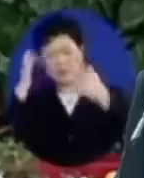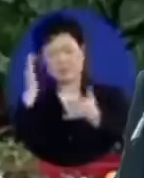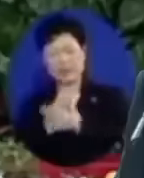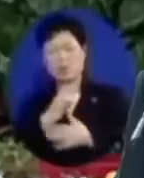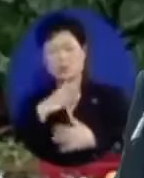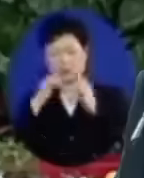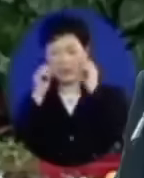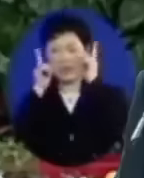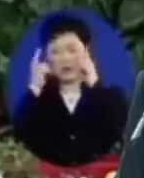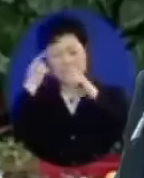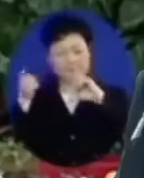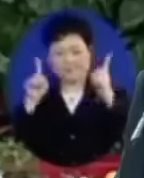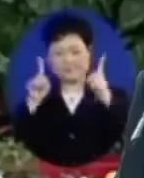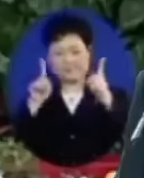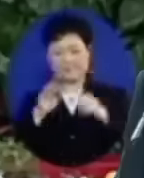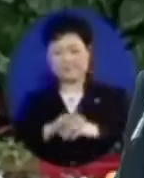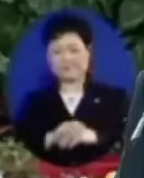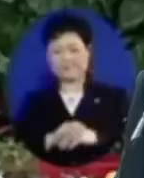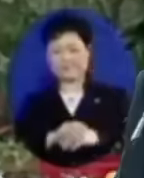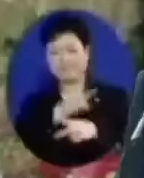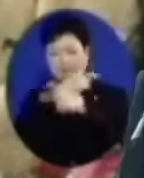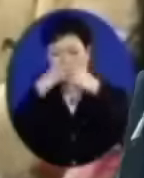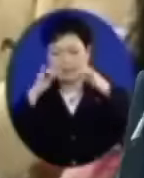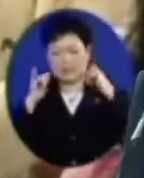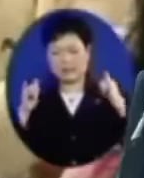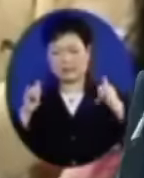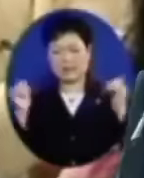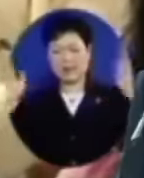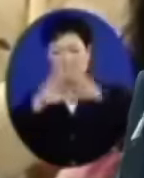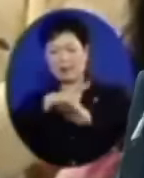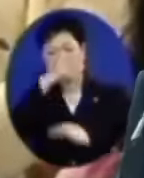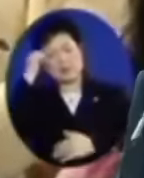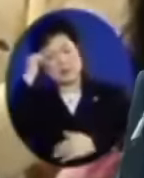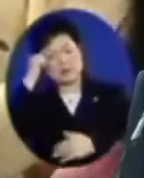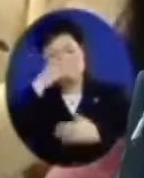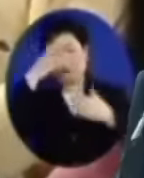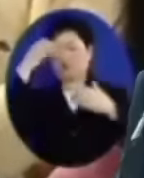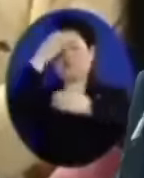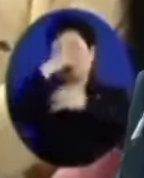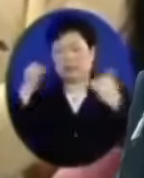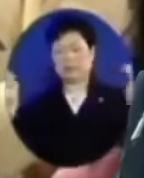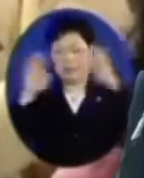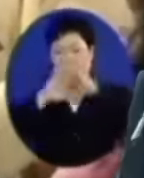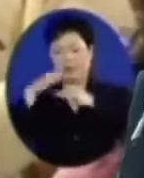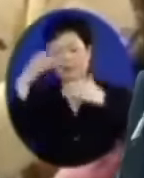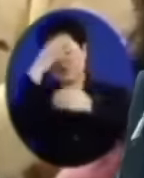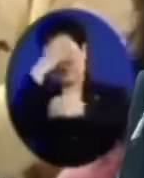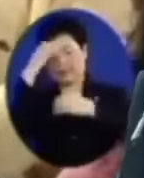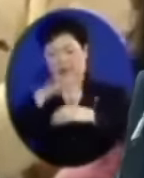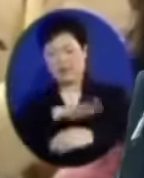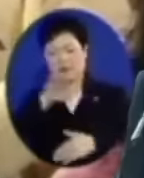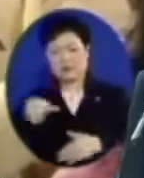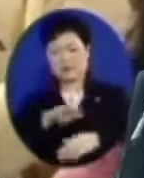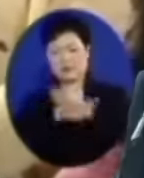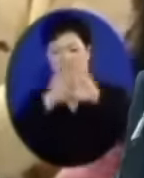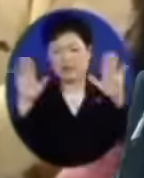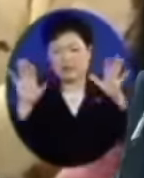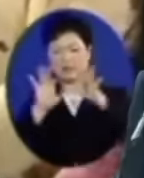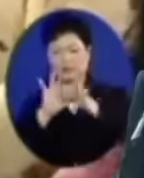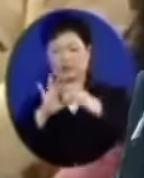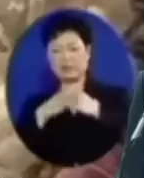오직 깨어 정신을 차릴지 자는 자들은 밤에 자고 취하는 자들은 밤에 취하되 우리는 낮에